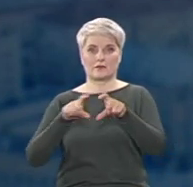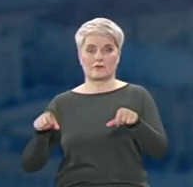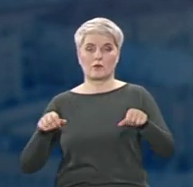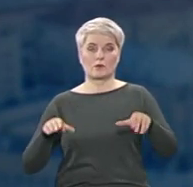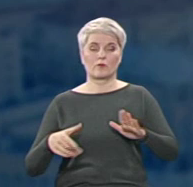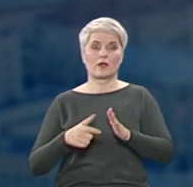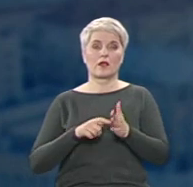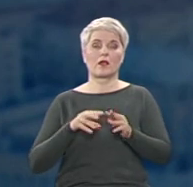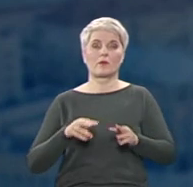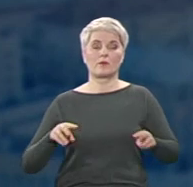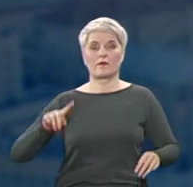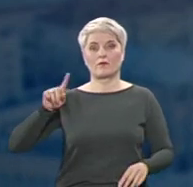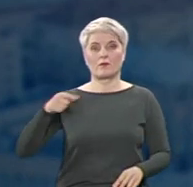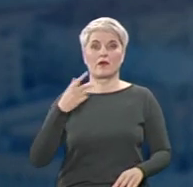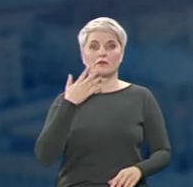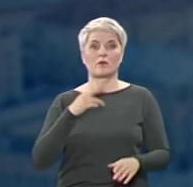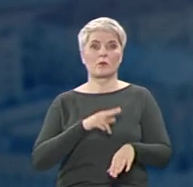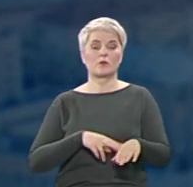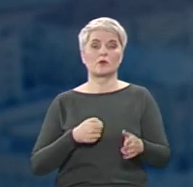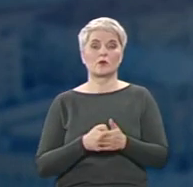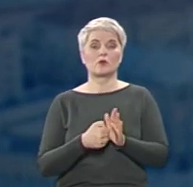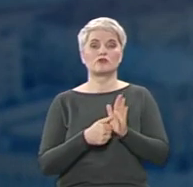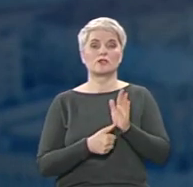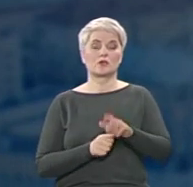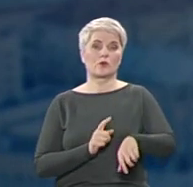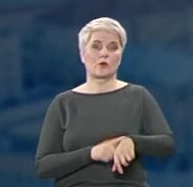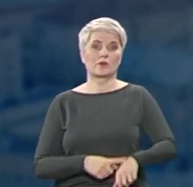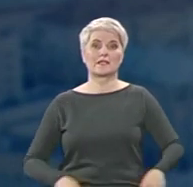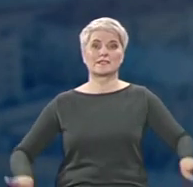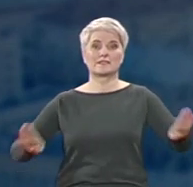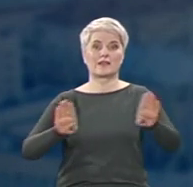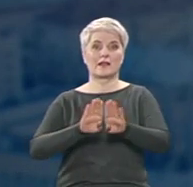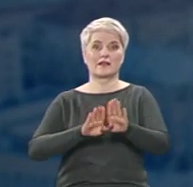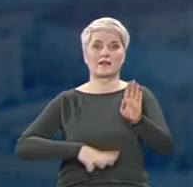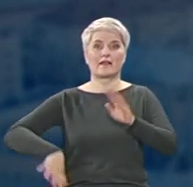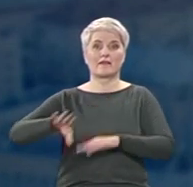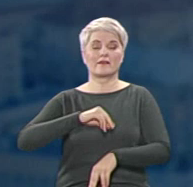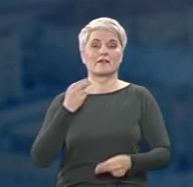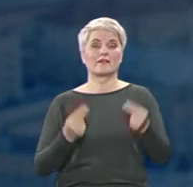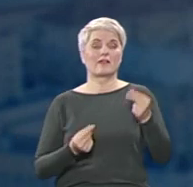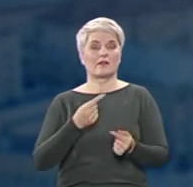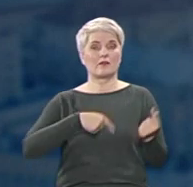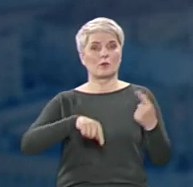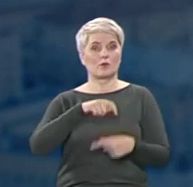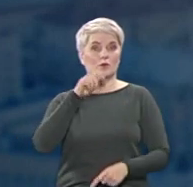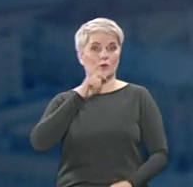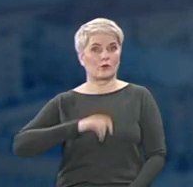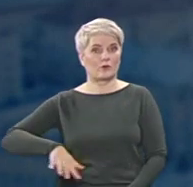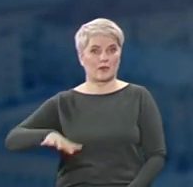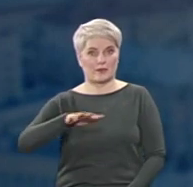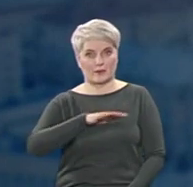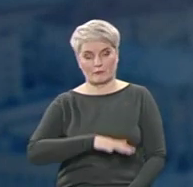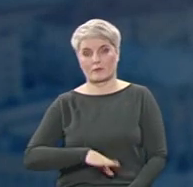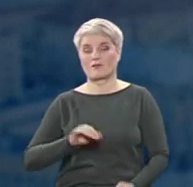від Національної поліції нині до 16-ї години закрити весь гральний бізнес в Україні. Водночас у розпорядженні, що є на